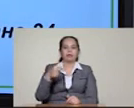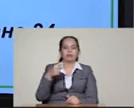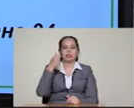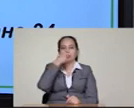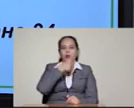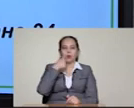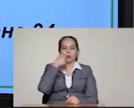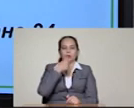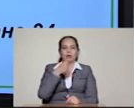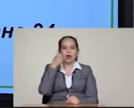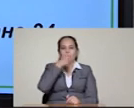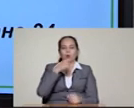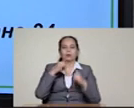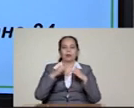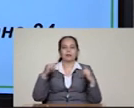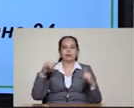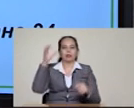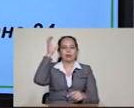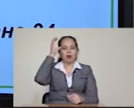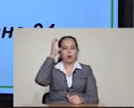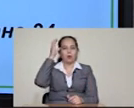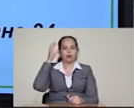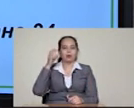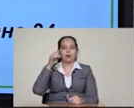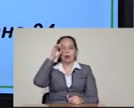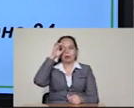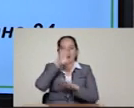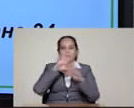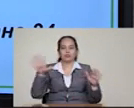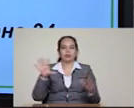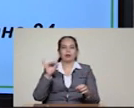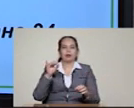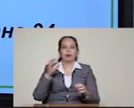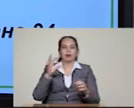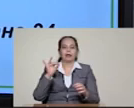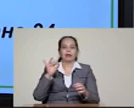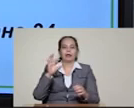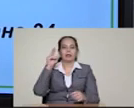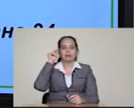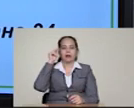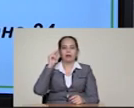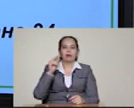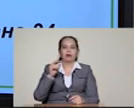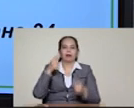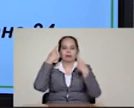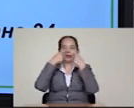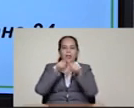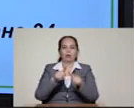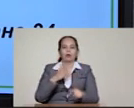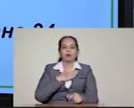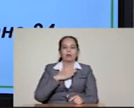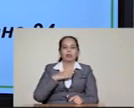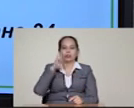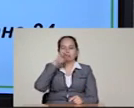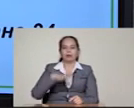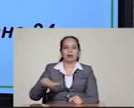2020 год – год развития науки, просвещения и цифровых технологий. Наша